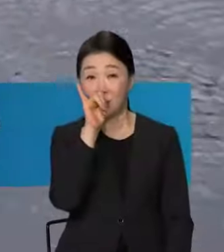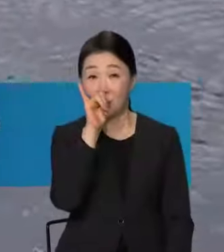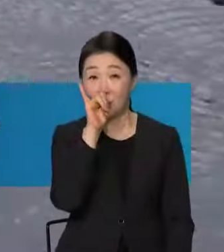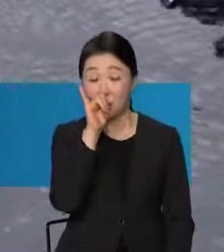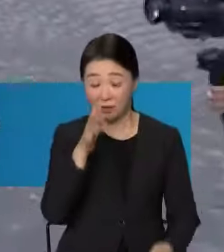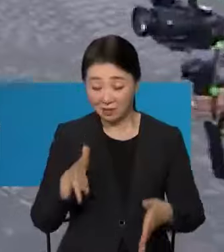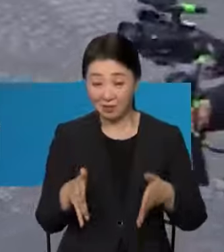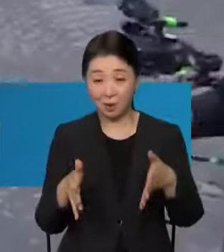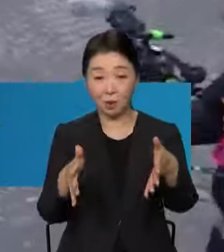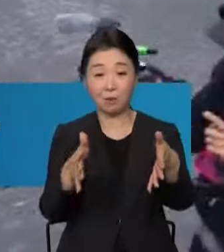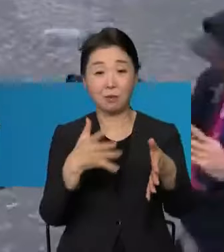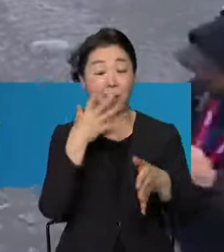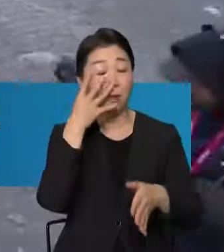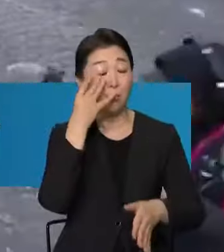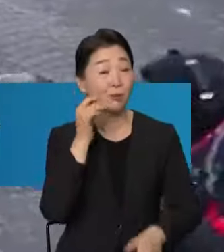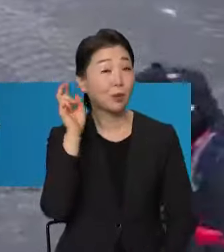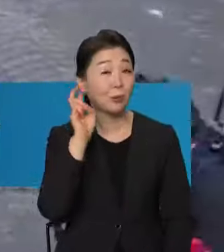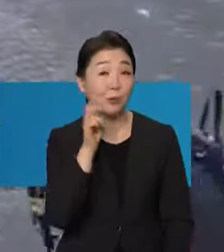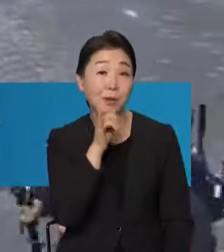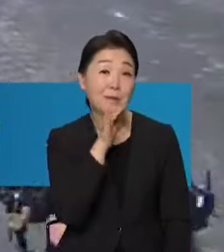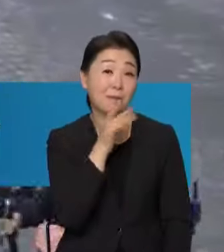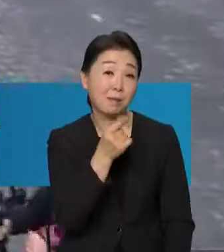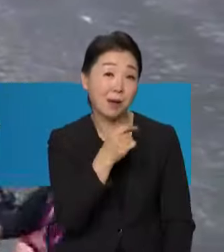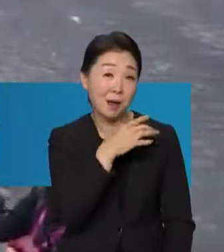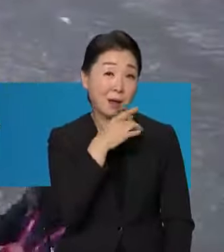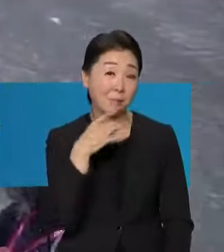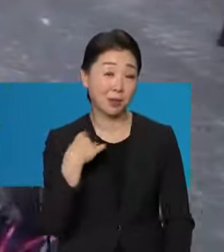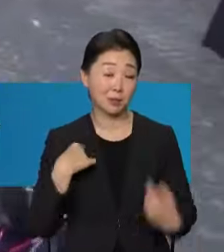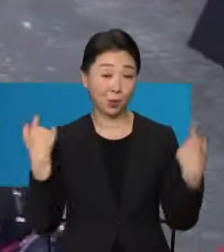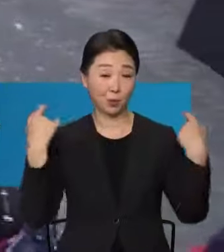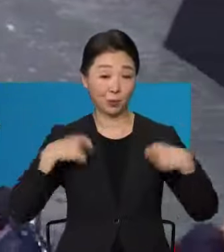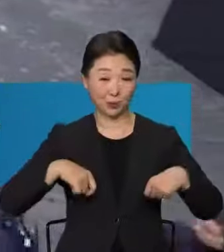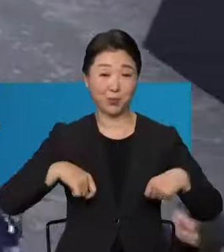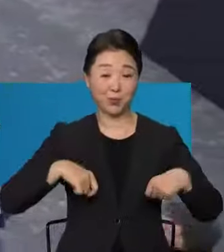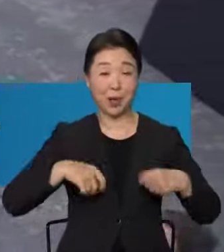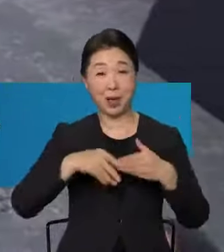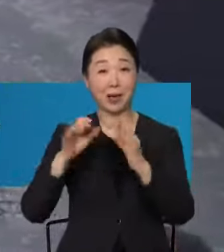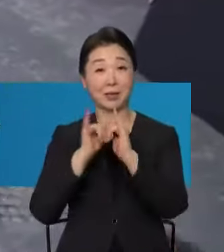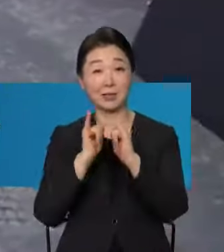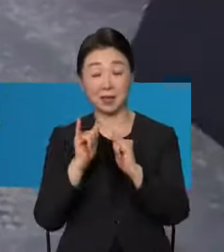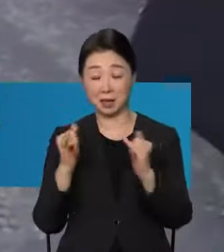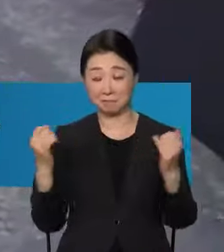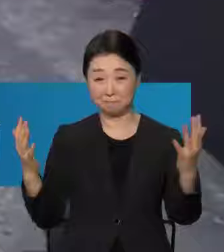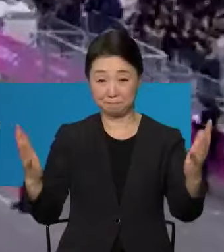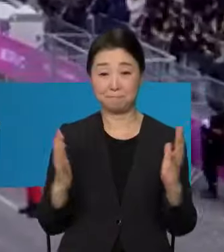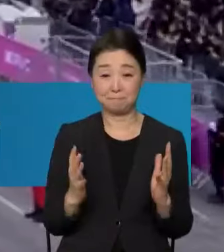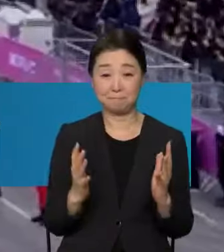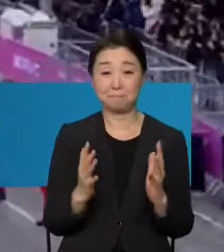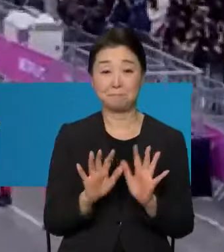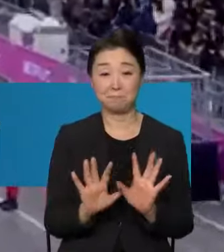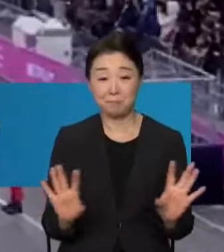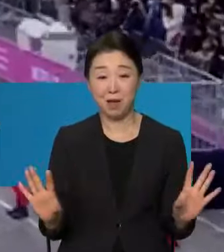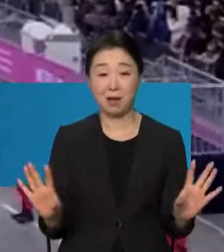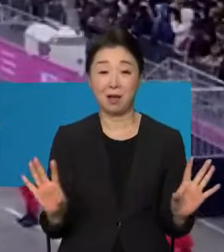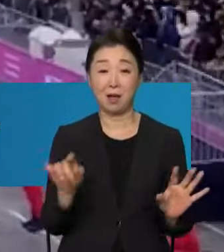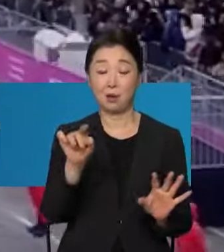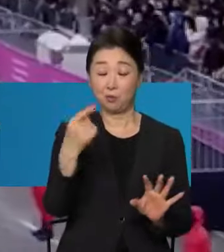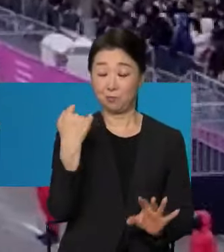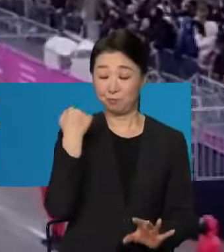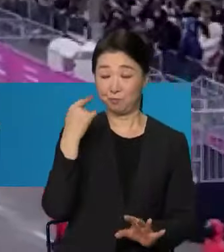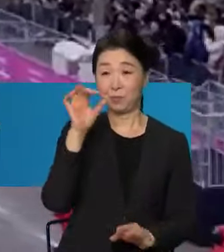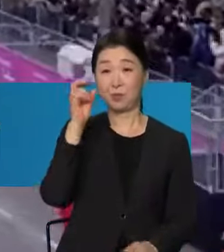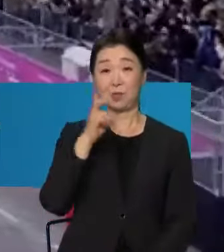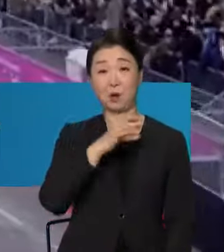거리. 익숙한 멜로디와 함께 분홍색 옷을 입은 가드들이 등장했습니다. 저 멀리 영희 인형도